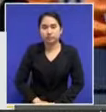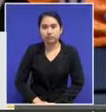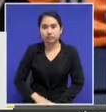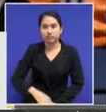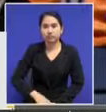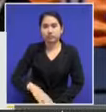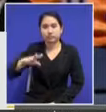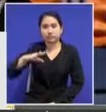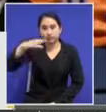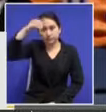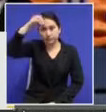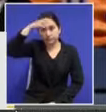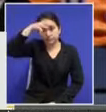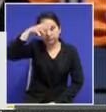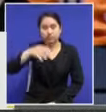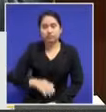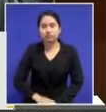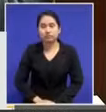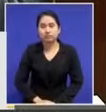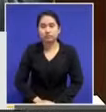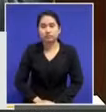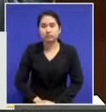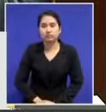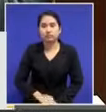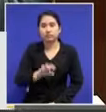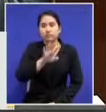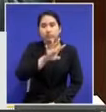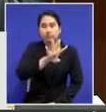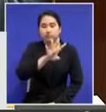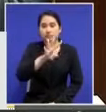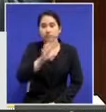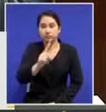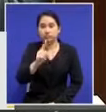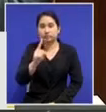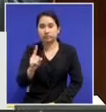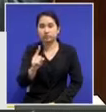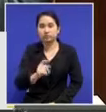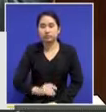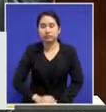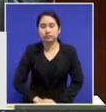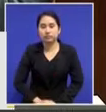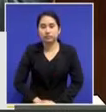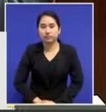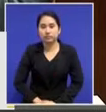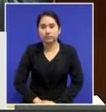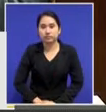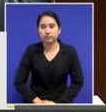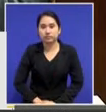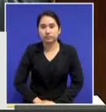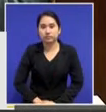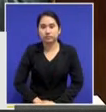นายธนาธรจึงรุ่งเรืองกิจครับ 411นายบุญเทียนบุญตัน